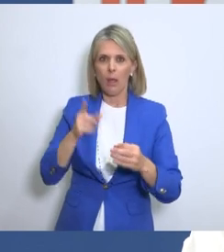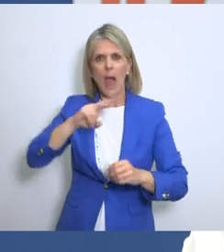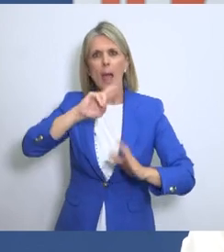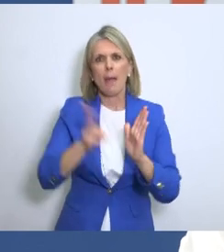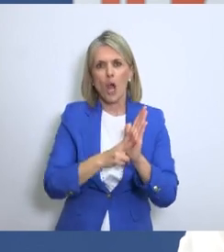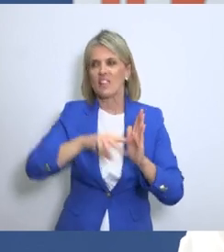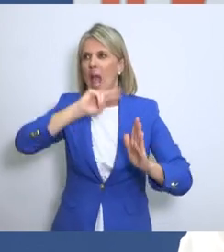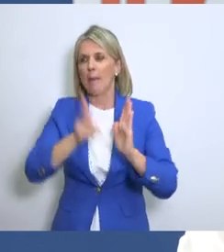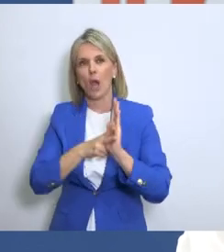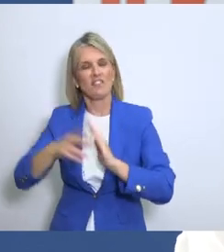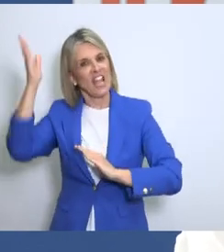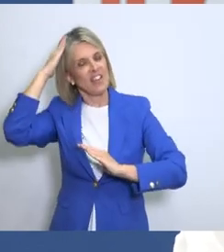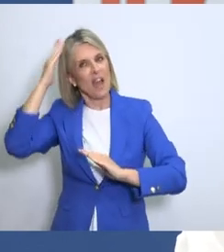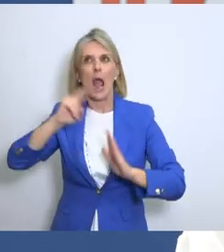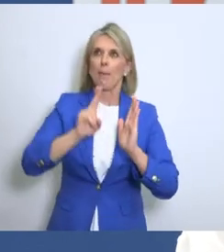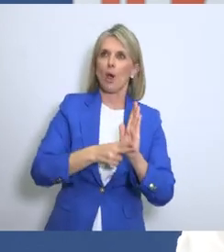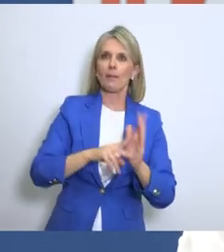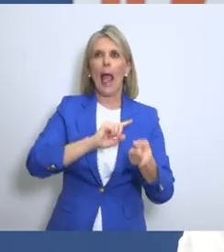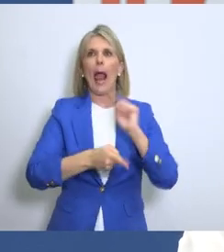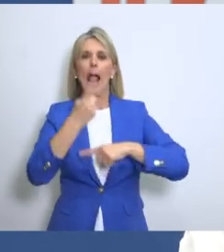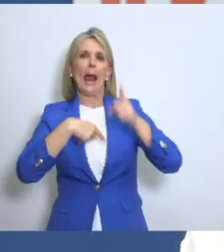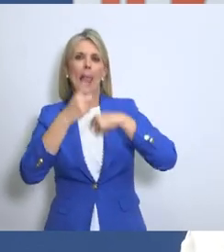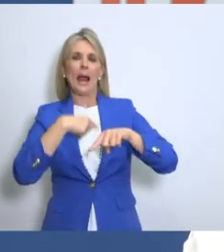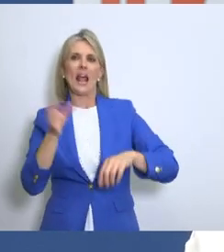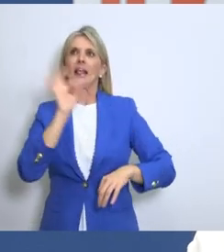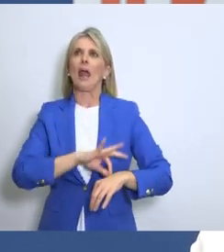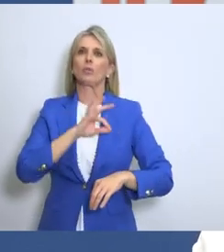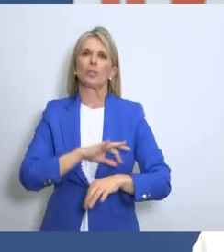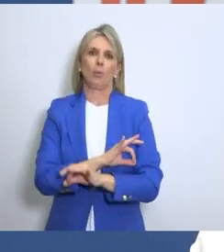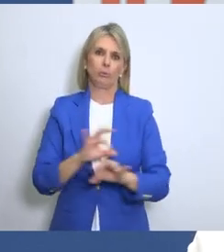απαγορεύεται στο κεφάλαιο της ασυδοσίας του κέρδους των καπιταλιστών.